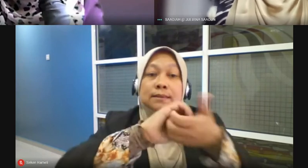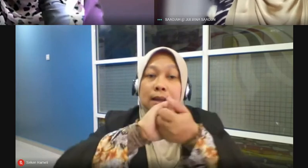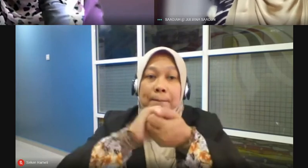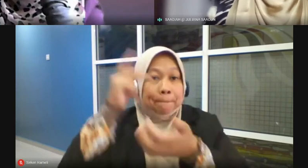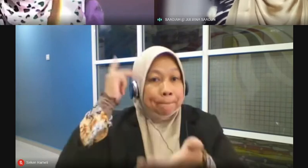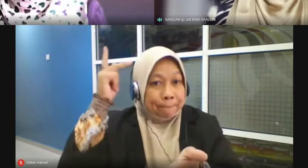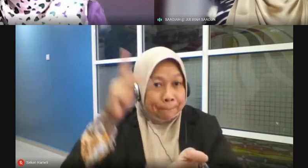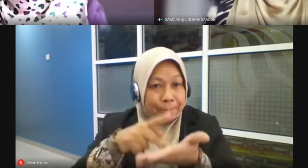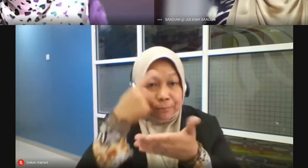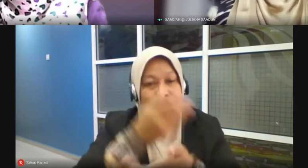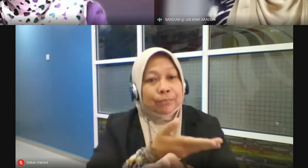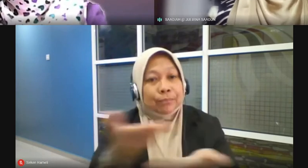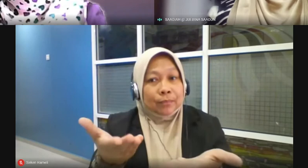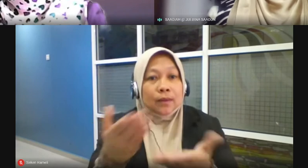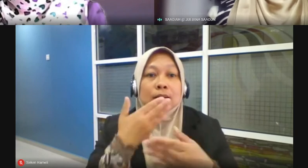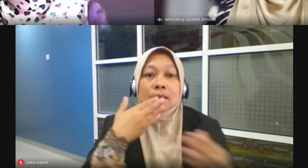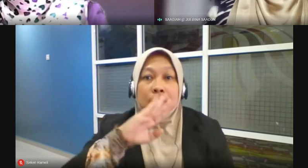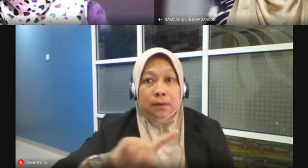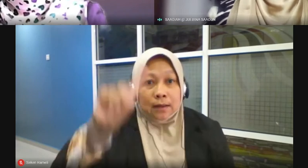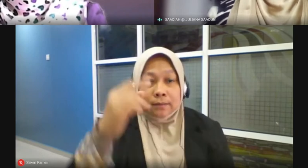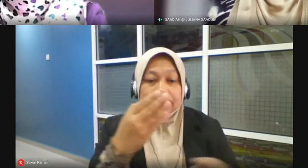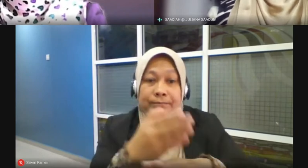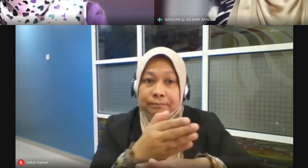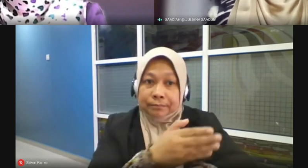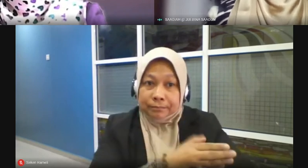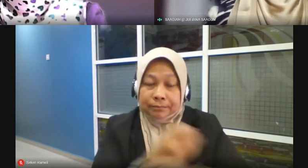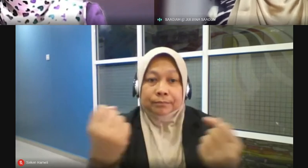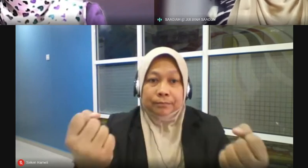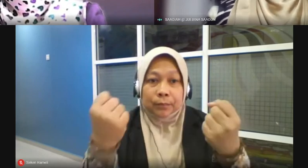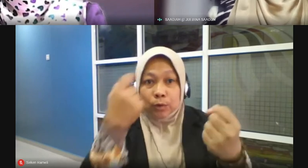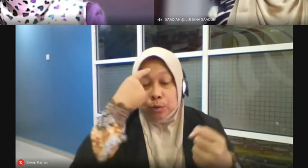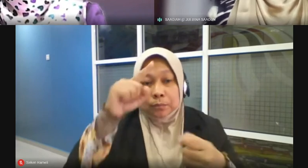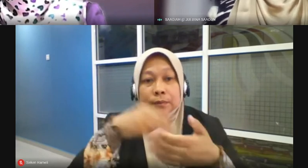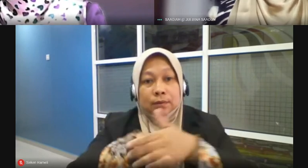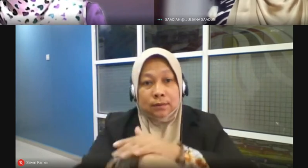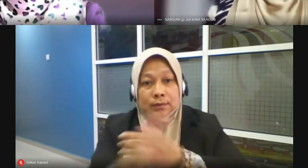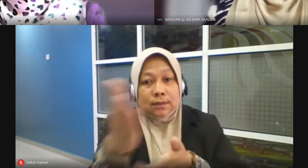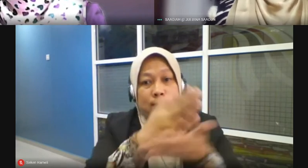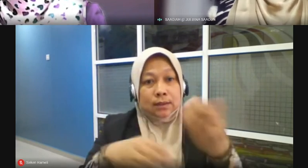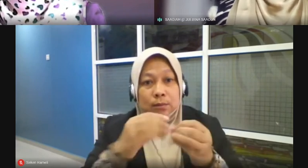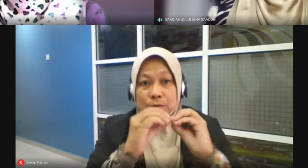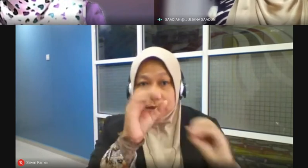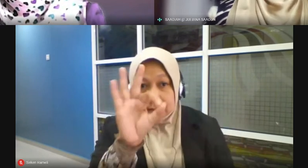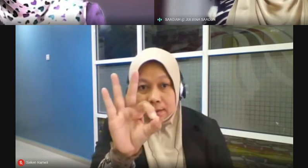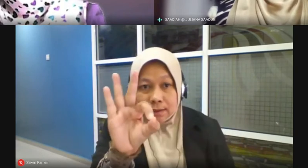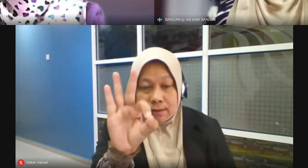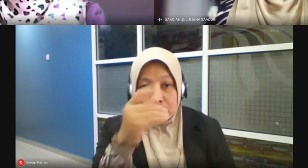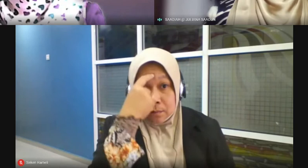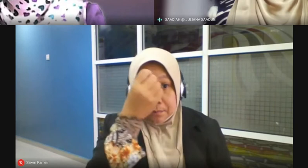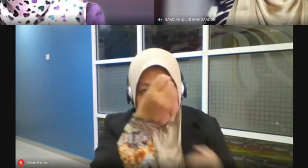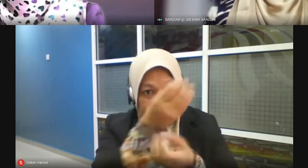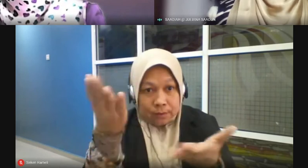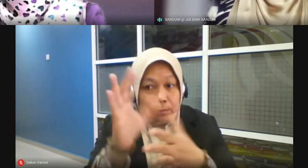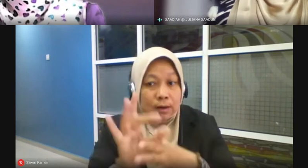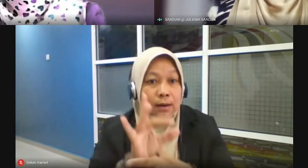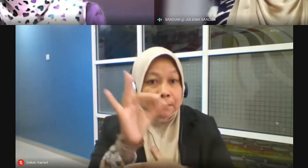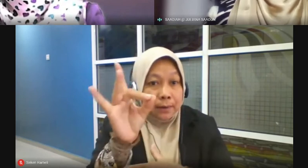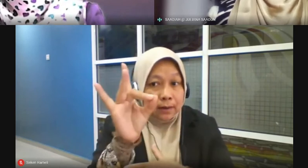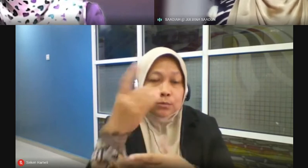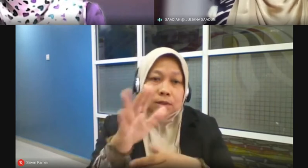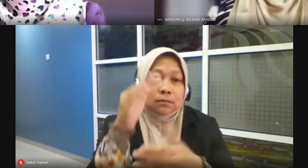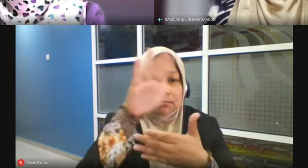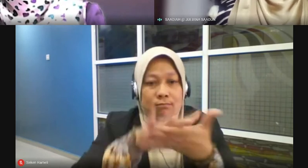semua. Alhamdulillah, siri pematapan OKU Selangor telah pun memasuki siri yang ke-9. Sekadar makluman, pada bulan Oktober sebanyak 8